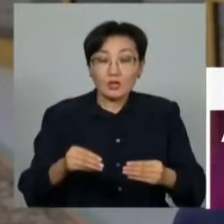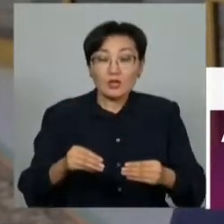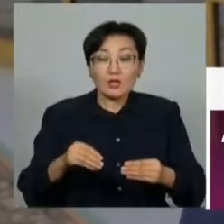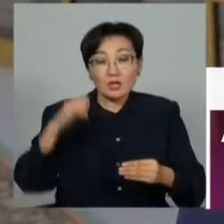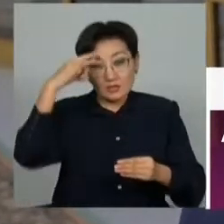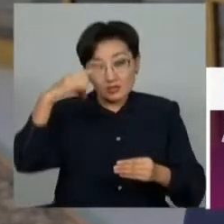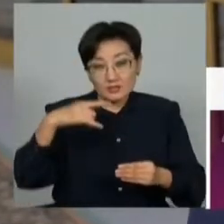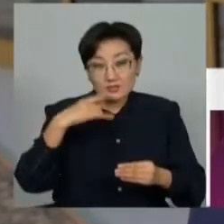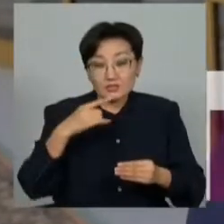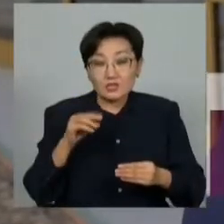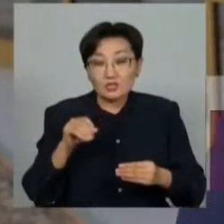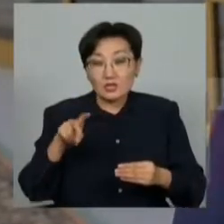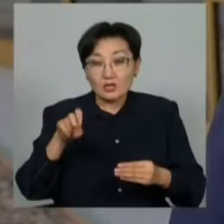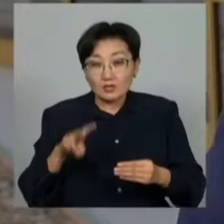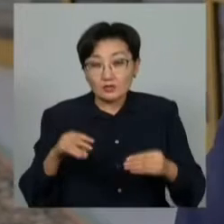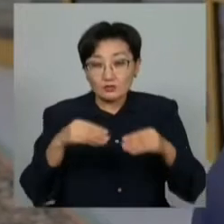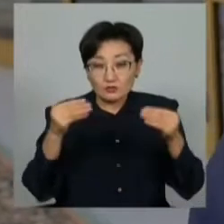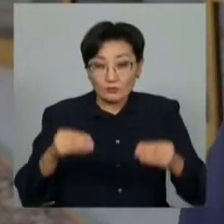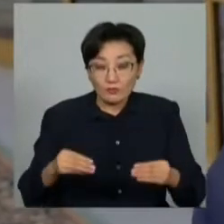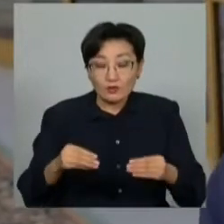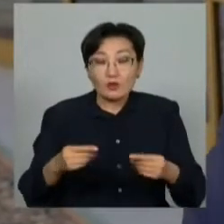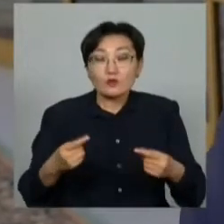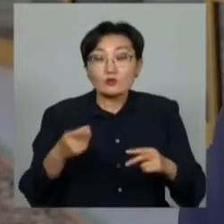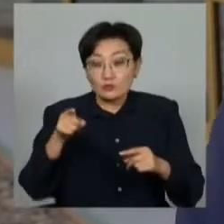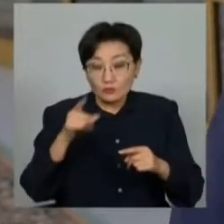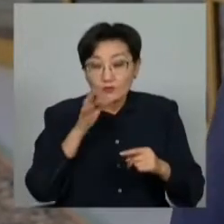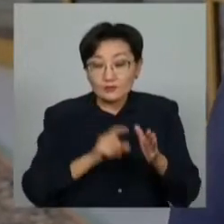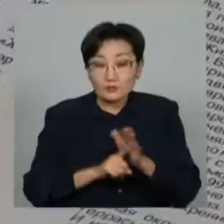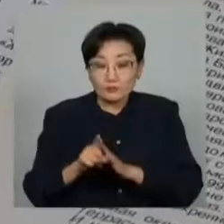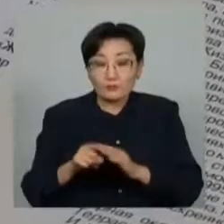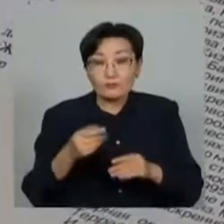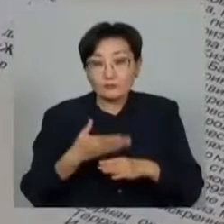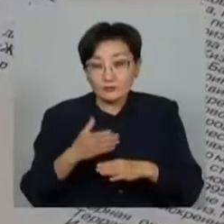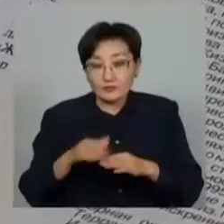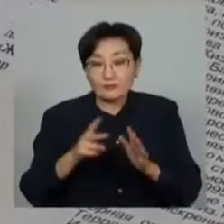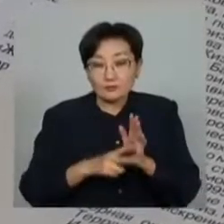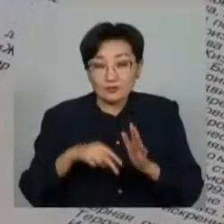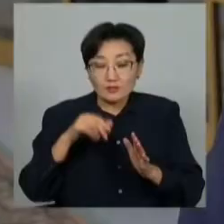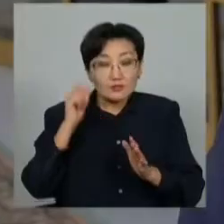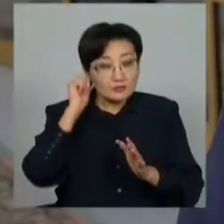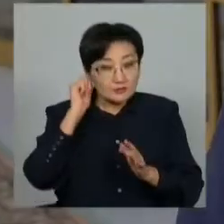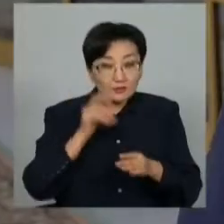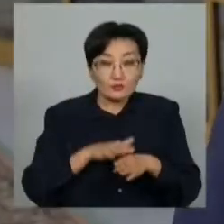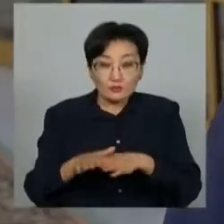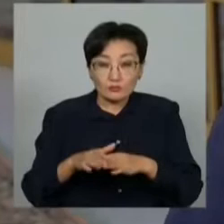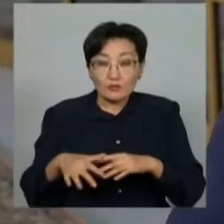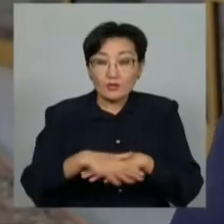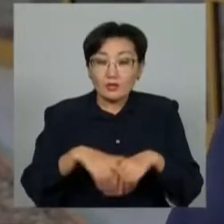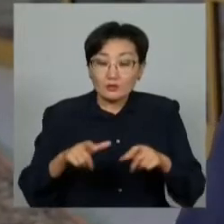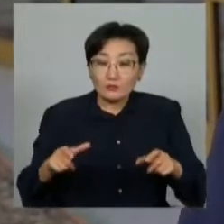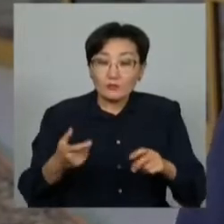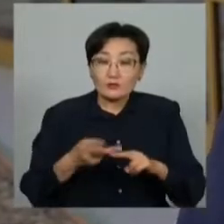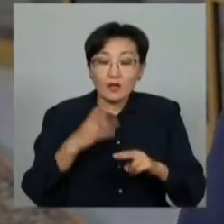қазақша жалында. Содан бастап, ақырындап осылай 70-ке келді. Қалаға ризамын. Осын бірінші өлеңдерім